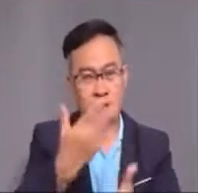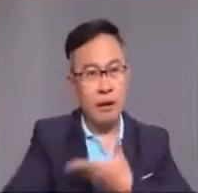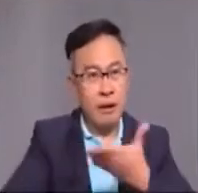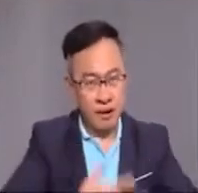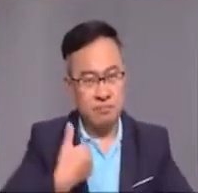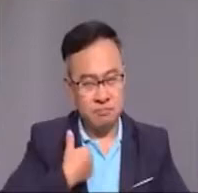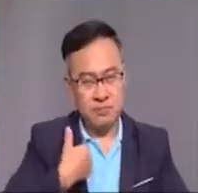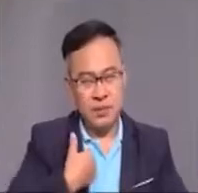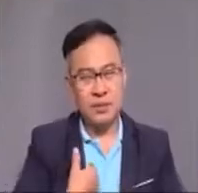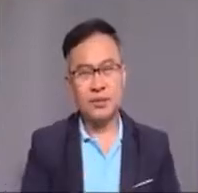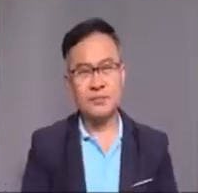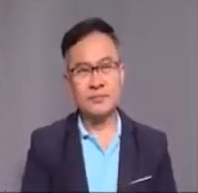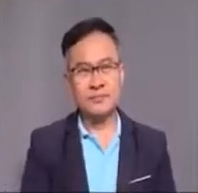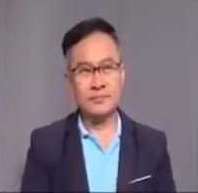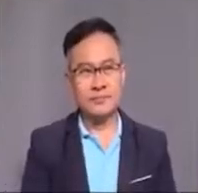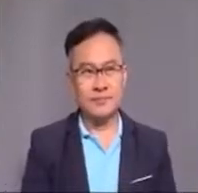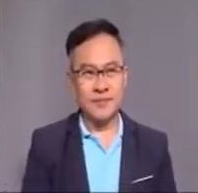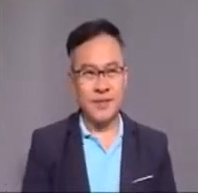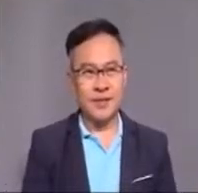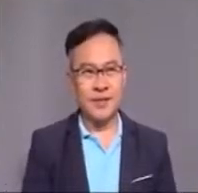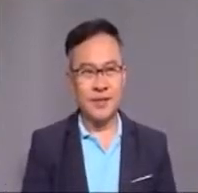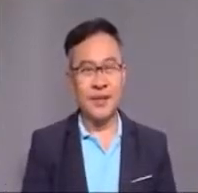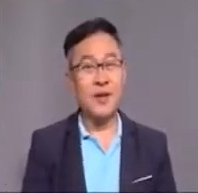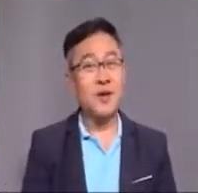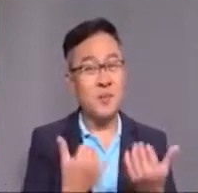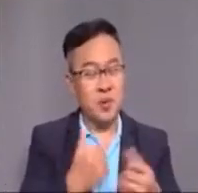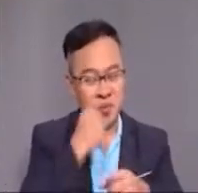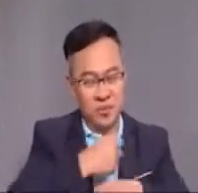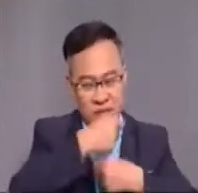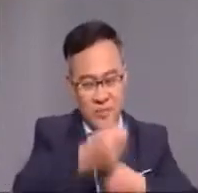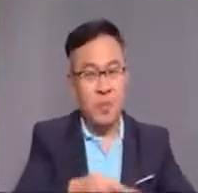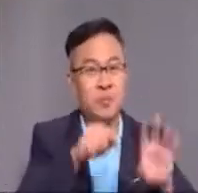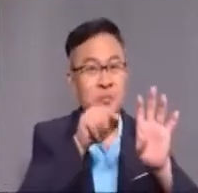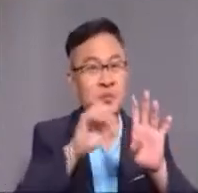ไม่ธรรมดาเลยสุดยอด เกษตรกรยุค